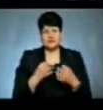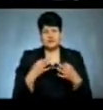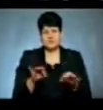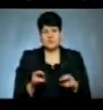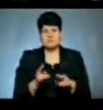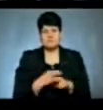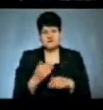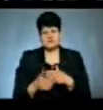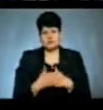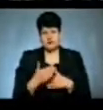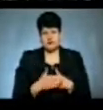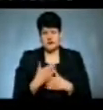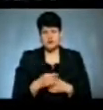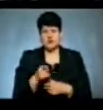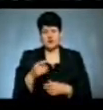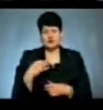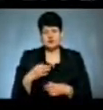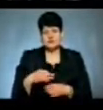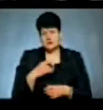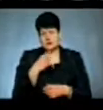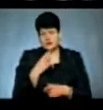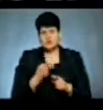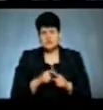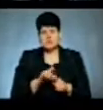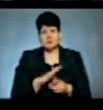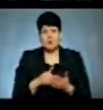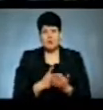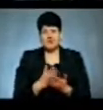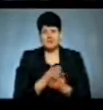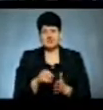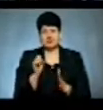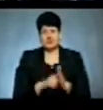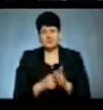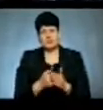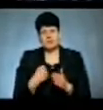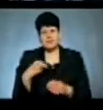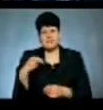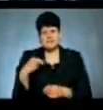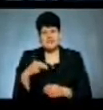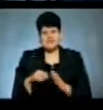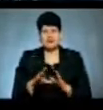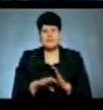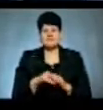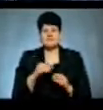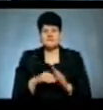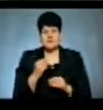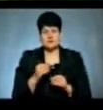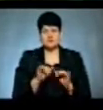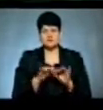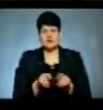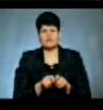Соратники Чорновола та його син Тарас називають це політичним вбивством перед президентськими виборами. Справу відкривали заново та закривали кілька